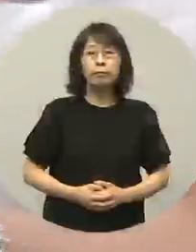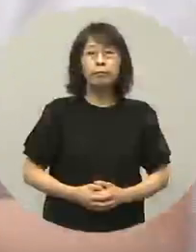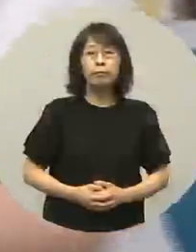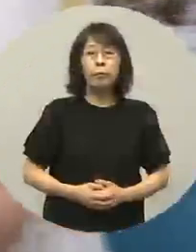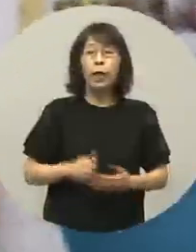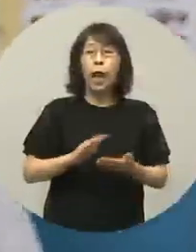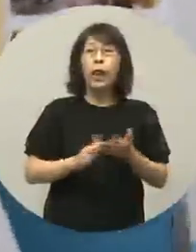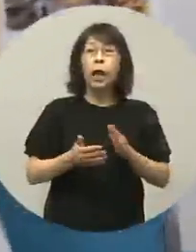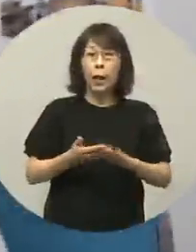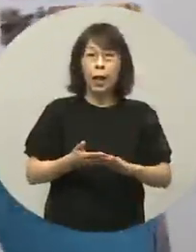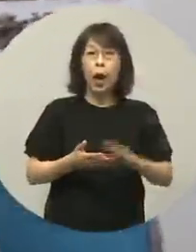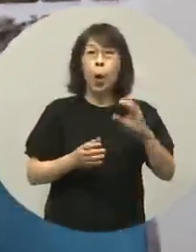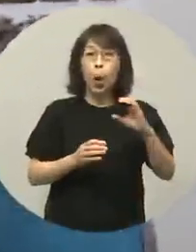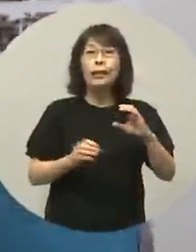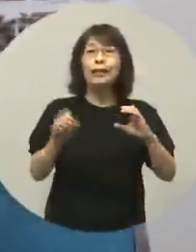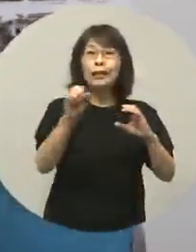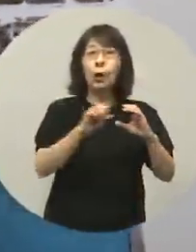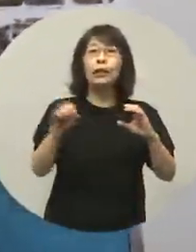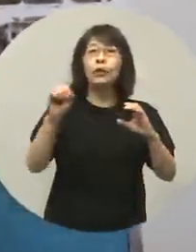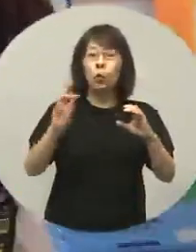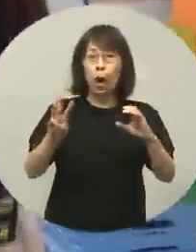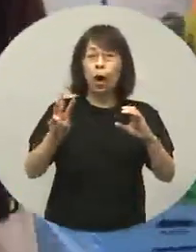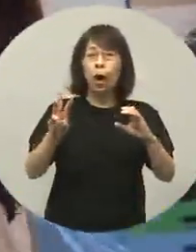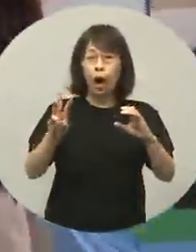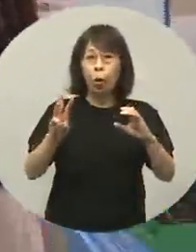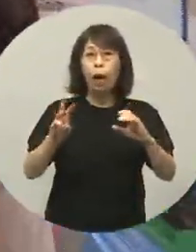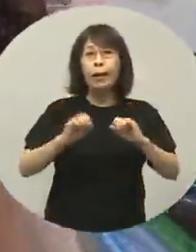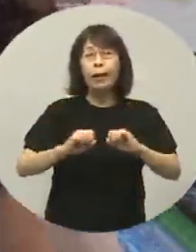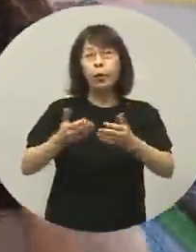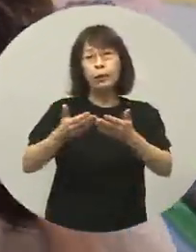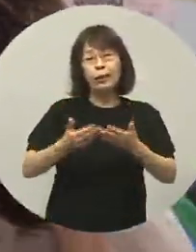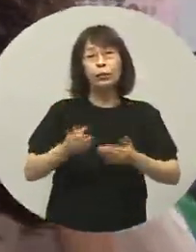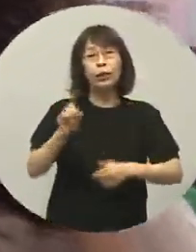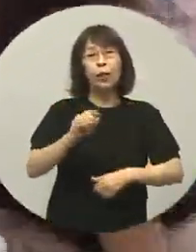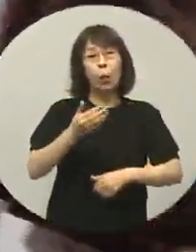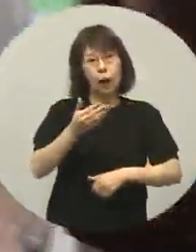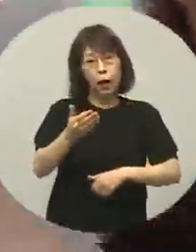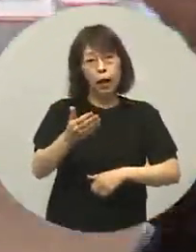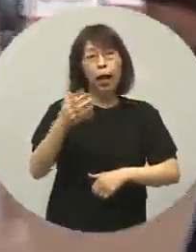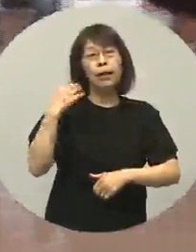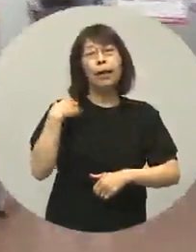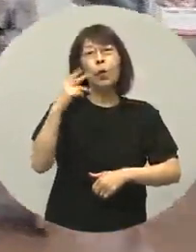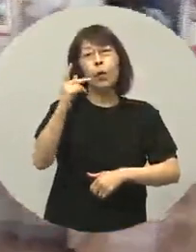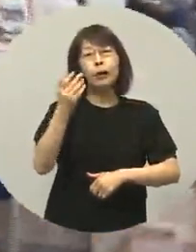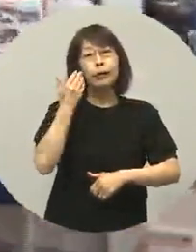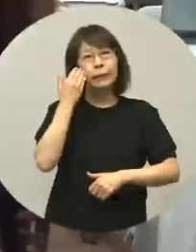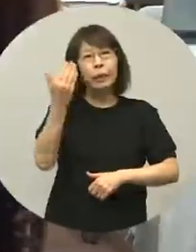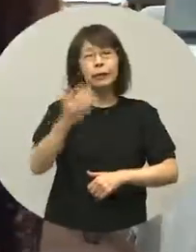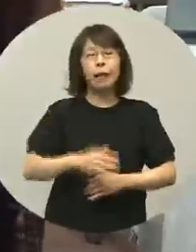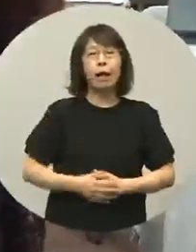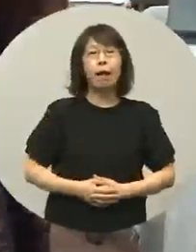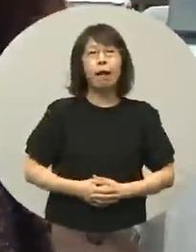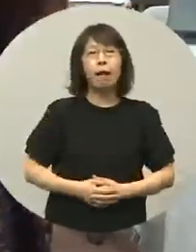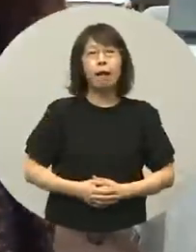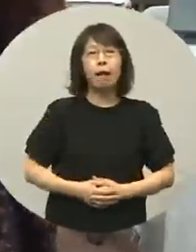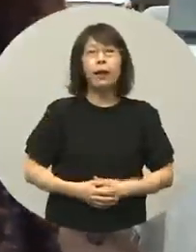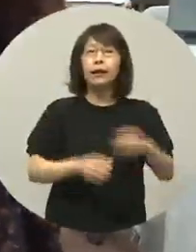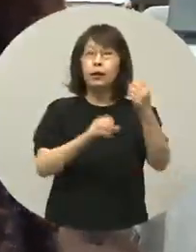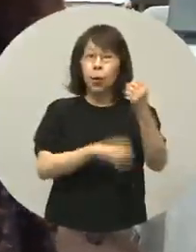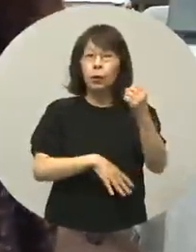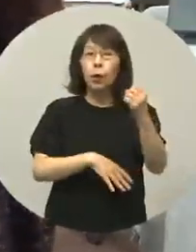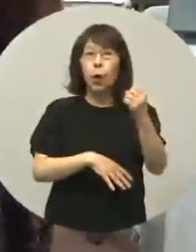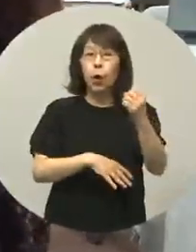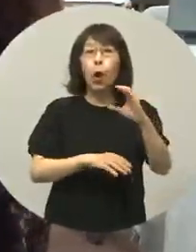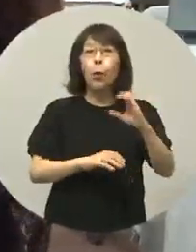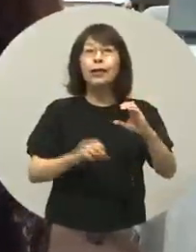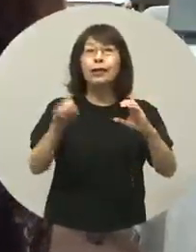改めてコミュニティソーシャルワーカーとはどんなことをしてくれるのか担当課に伺いました。 まずそもそもコミュニティ